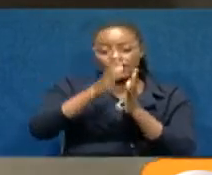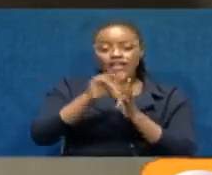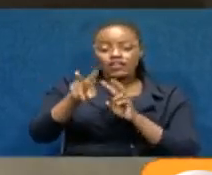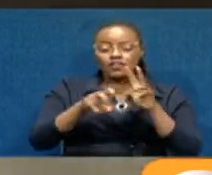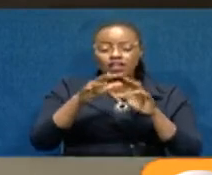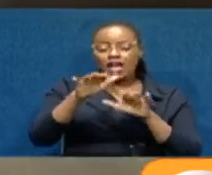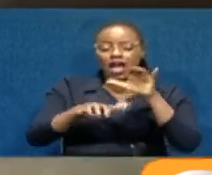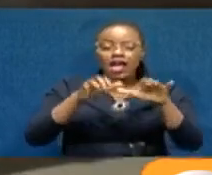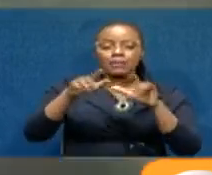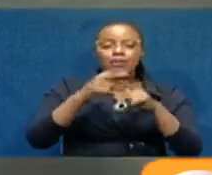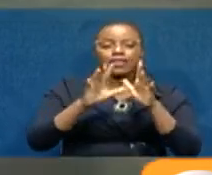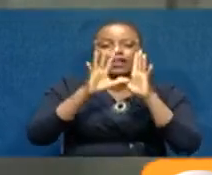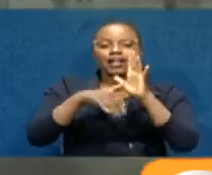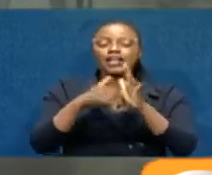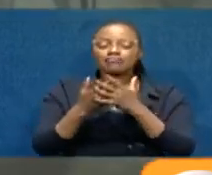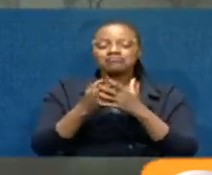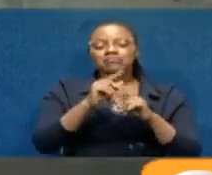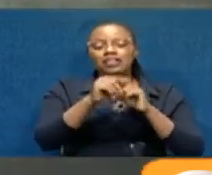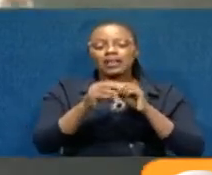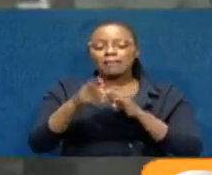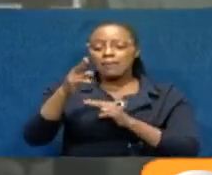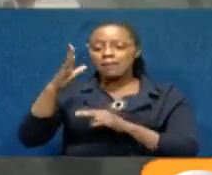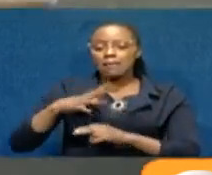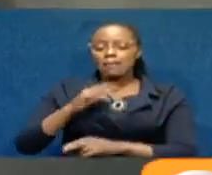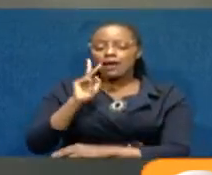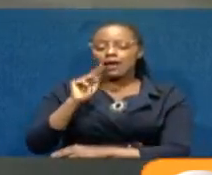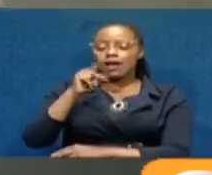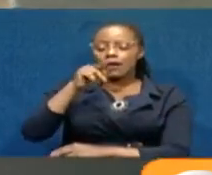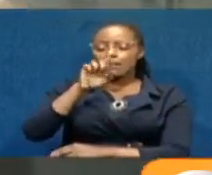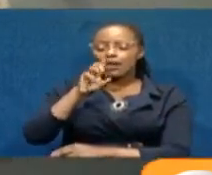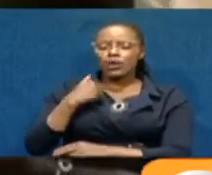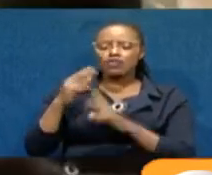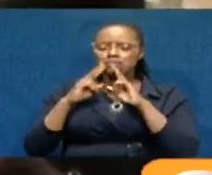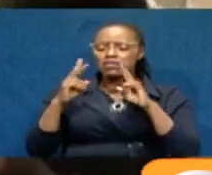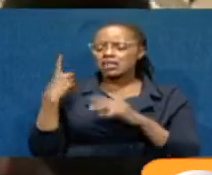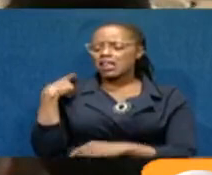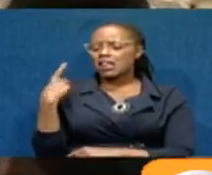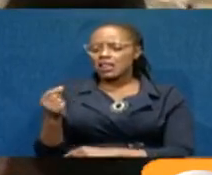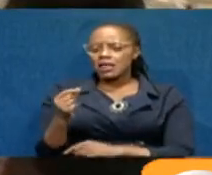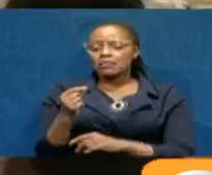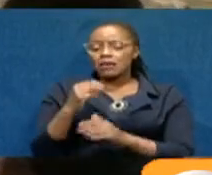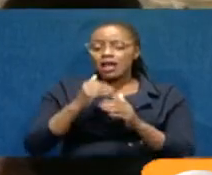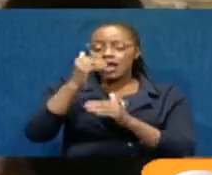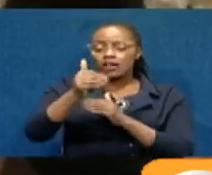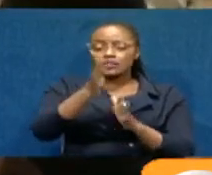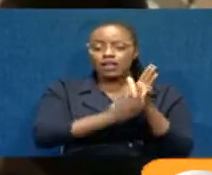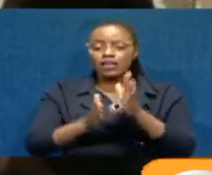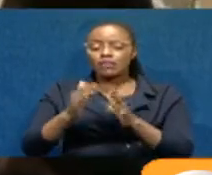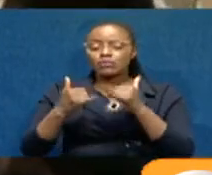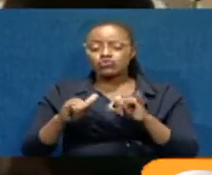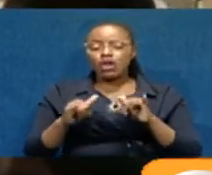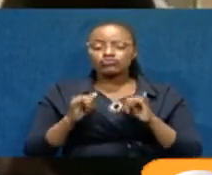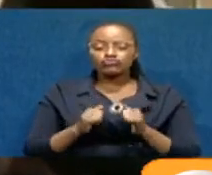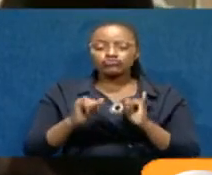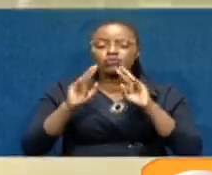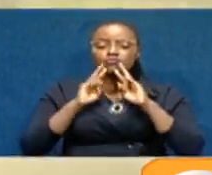kuiba mifugo kadhaa kabla ya kufanya mashambulizi. Eneo la Kapedu limeshuhudia utulivu katika siku za hivi karibuni kufuatia mikakati ya kudumisha